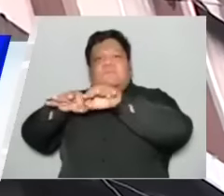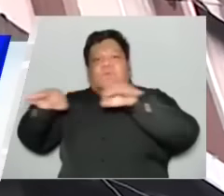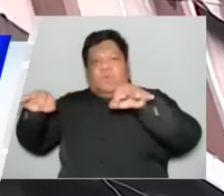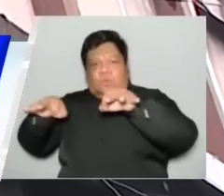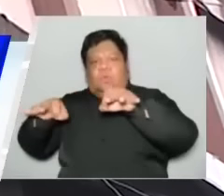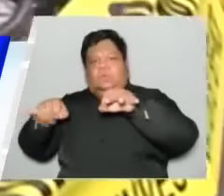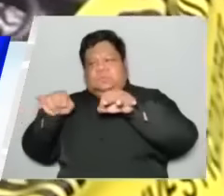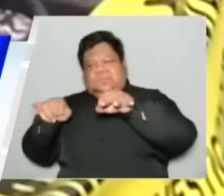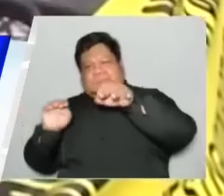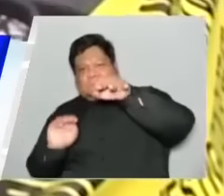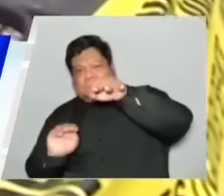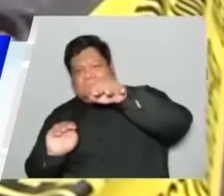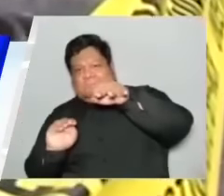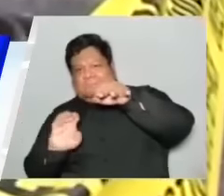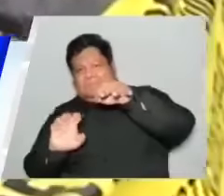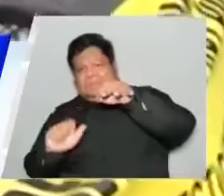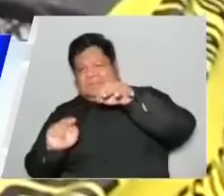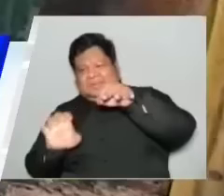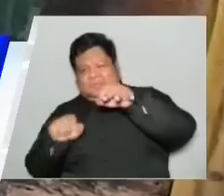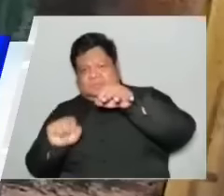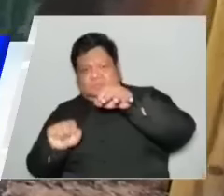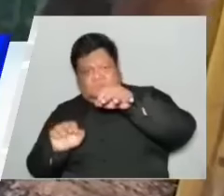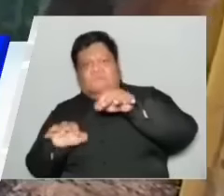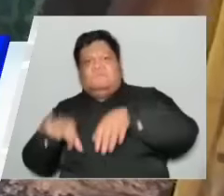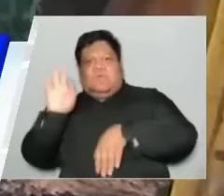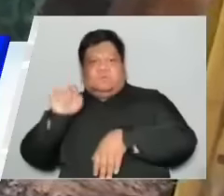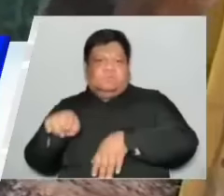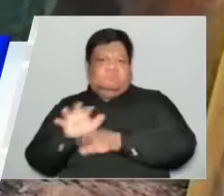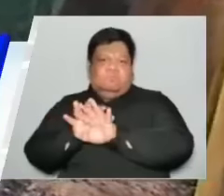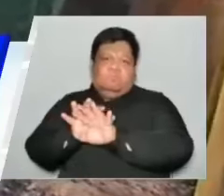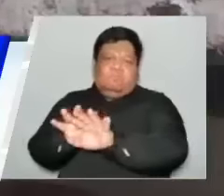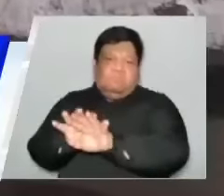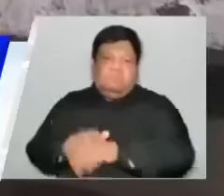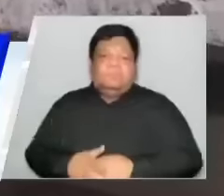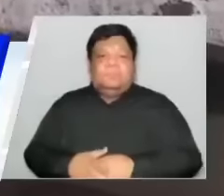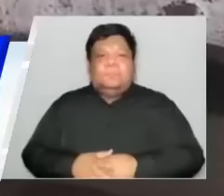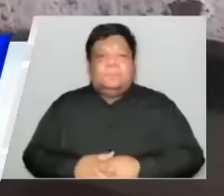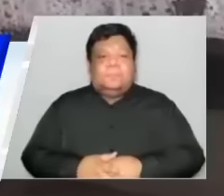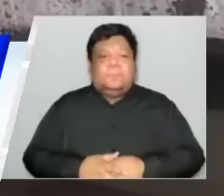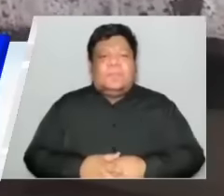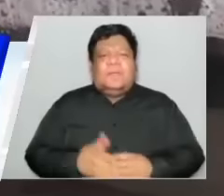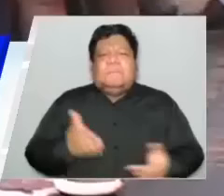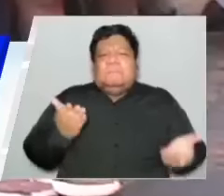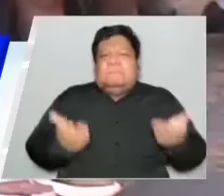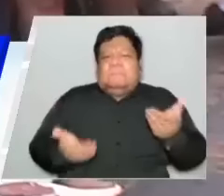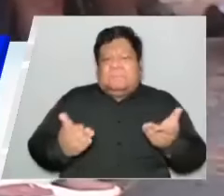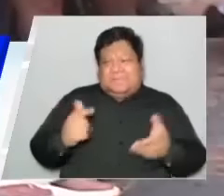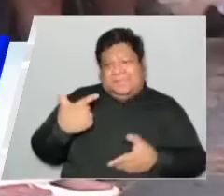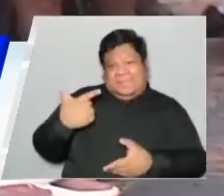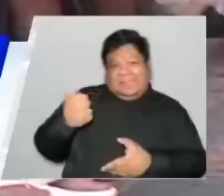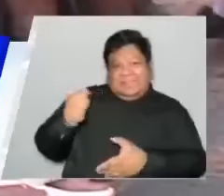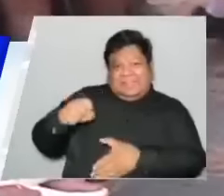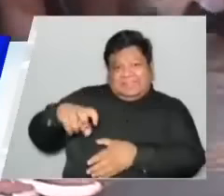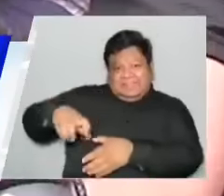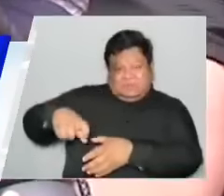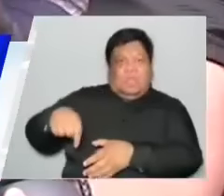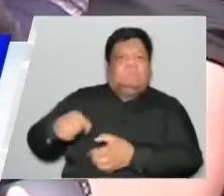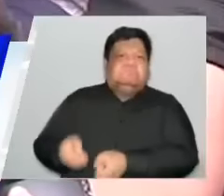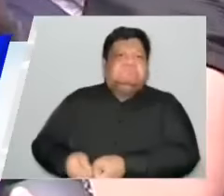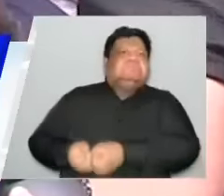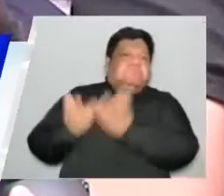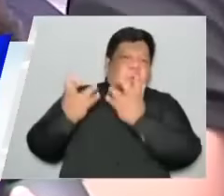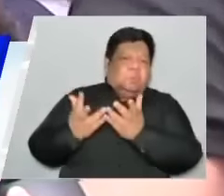ito. Pinaniniwala ang sumabog ang LPG ng karinderya, bagay na bineberipika pa ng BFP.